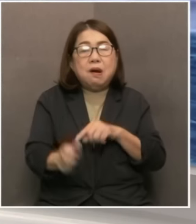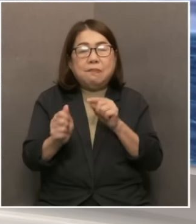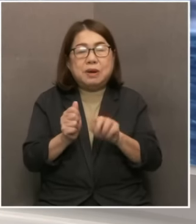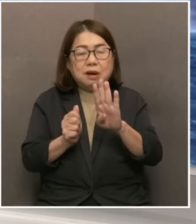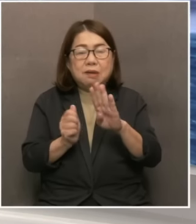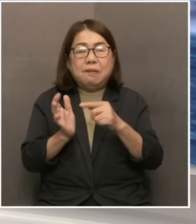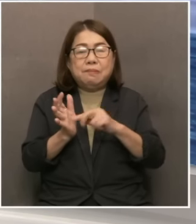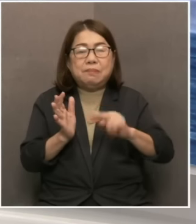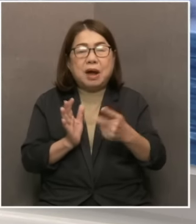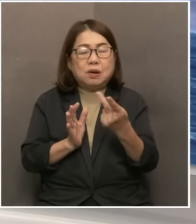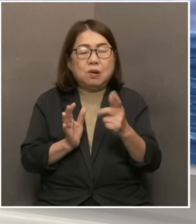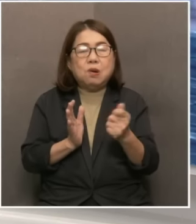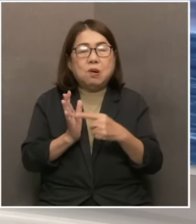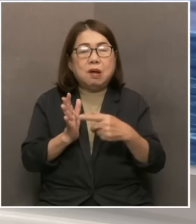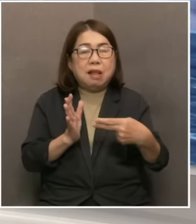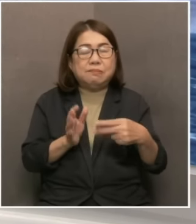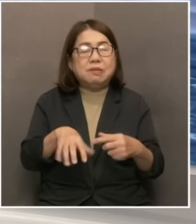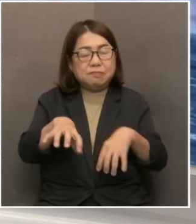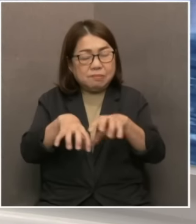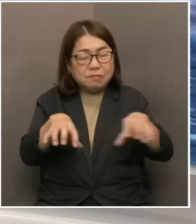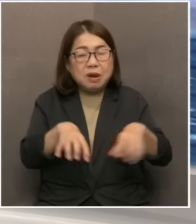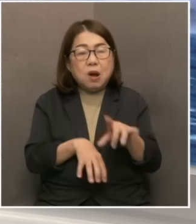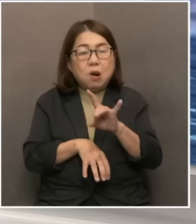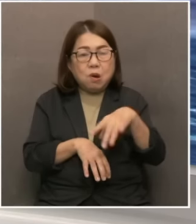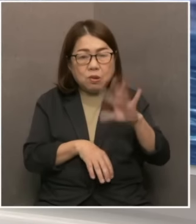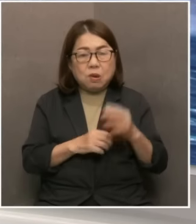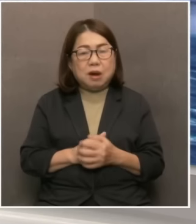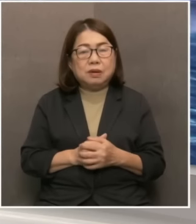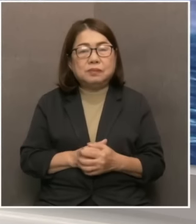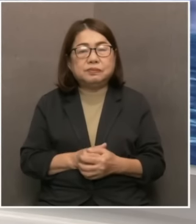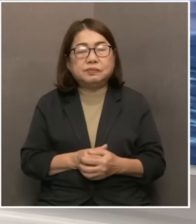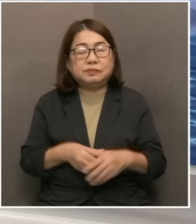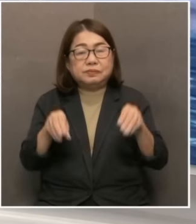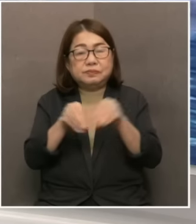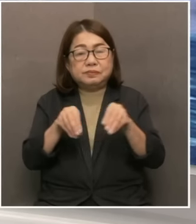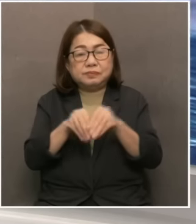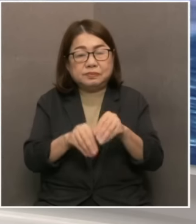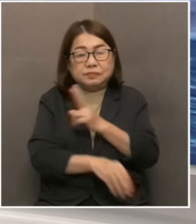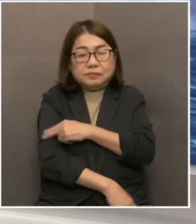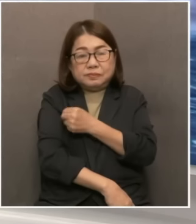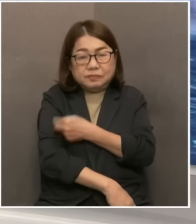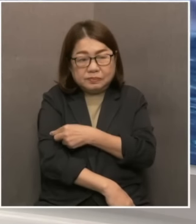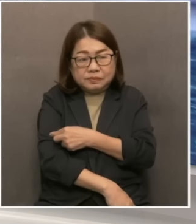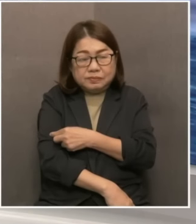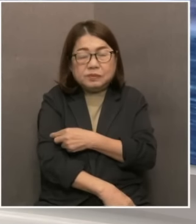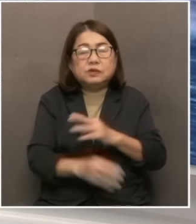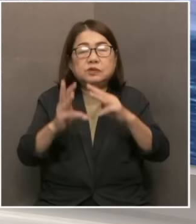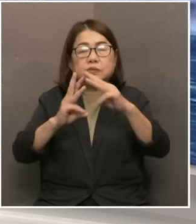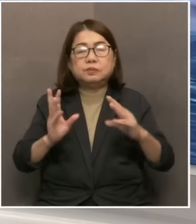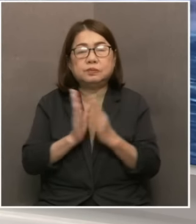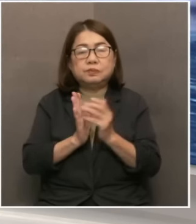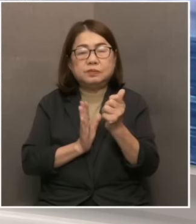หมด 111ครัวเรือนนะคะมีที่มาตานุสรณ์หลังโรงพยาบาลเจริญกรุงนะคะวัดอินบรรจงวัด